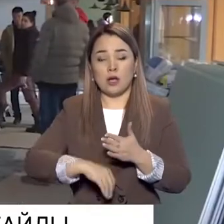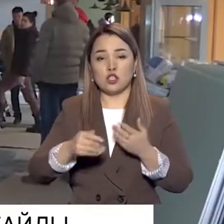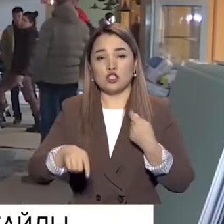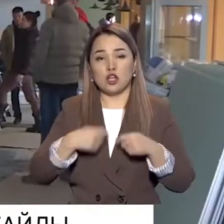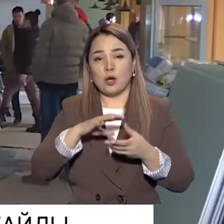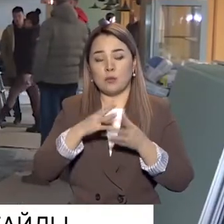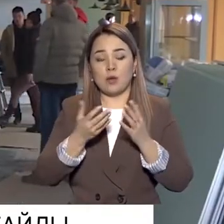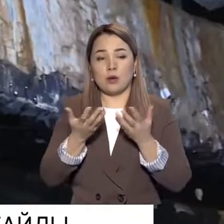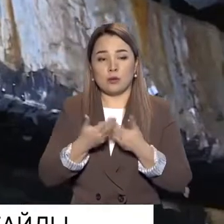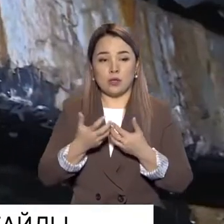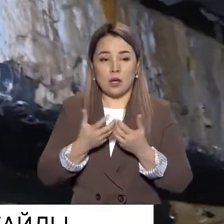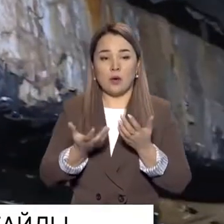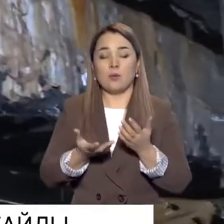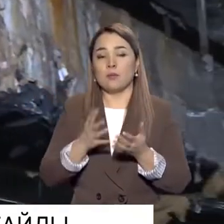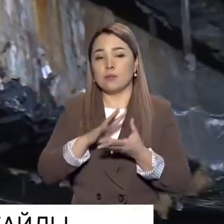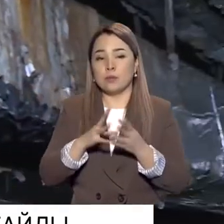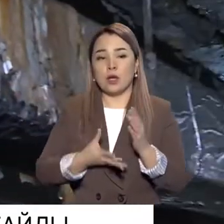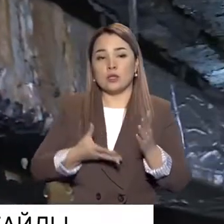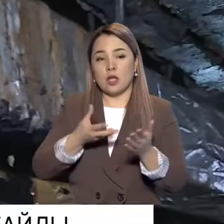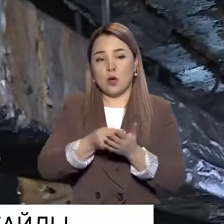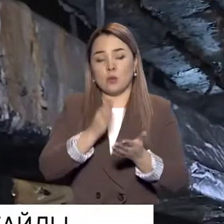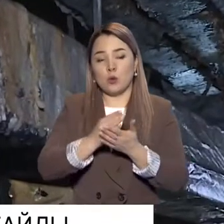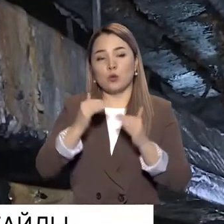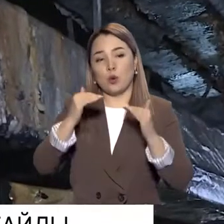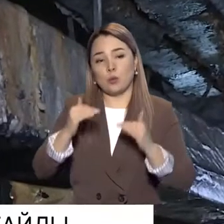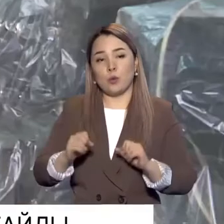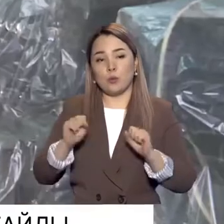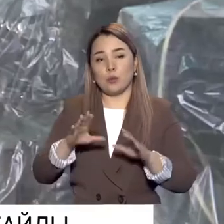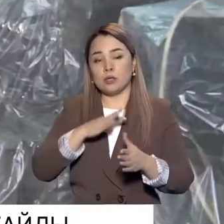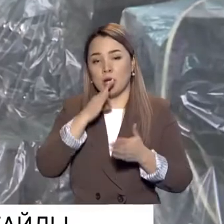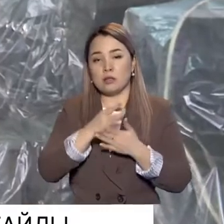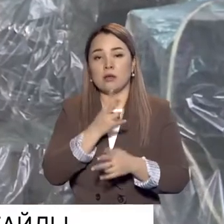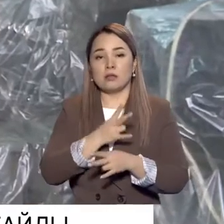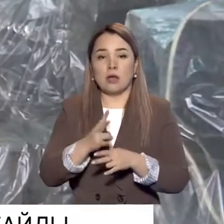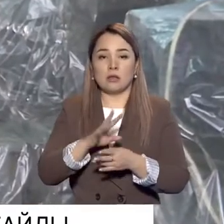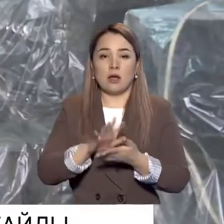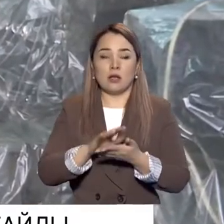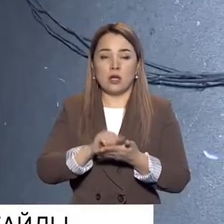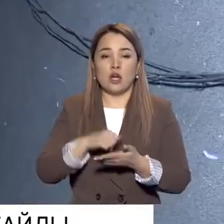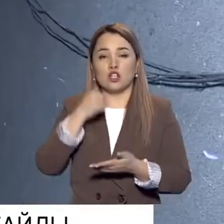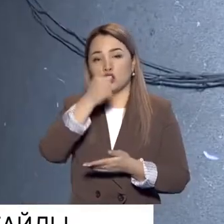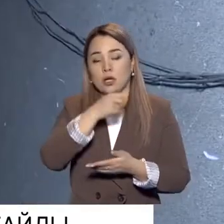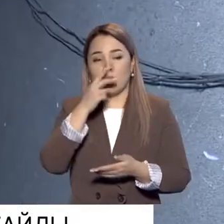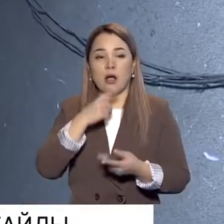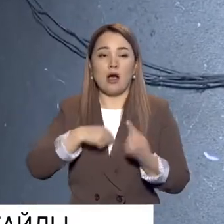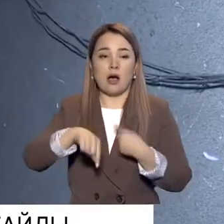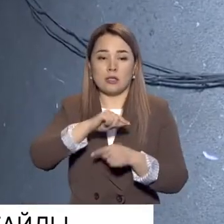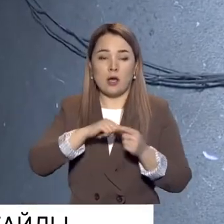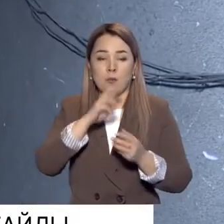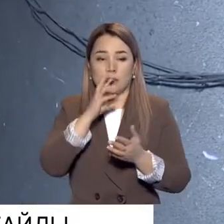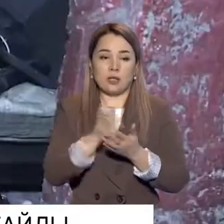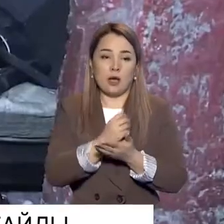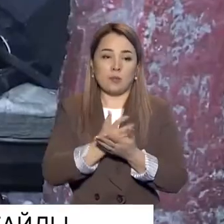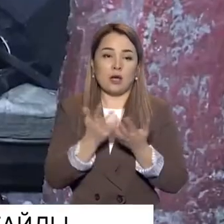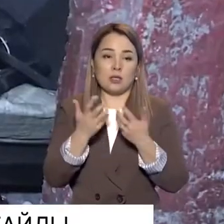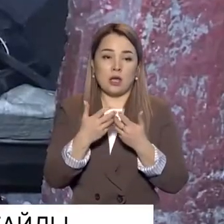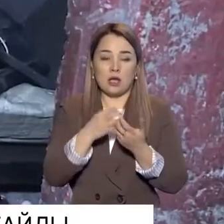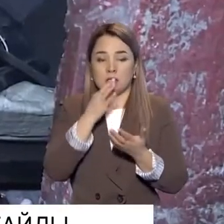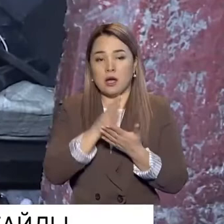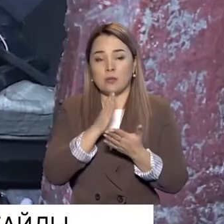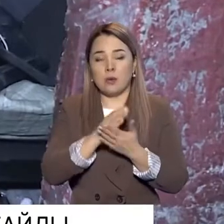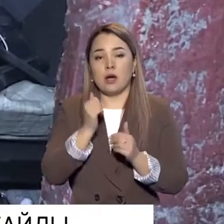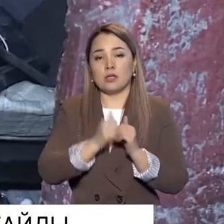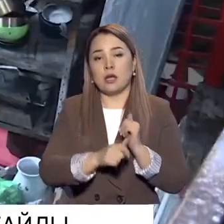құны төленетін қаржыдан төмен болуы мүмкін. Әрі келтірілген залал кәсіпкердің жылдық айналым табысы бойынша есептелуі ықтимал.